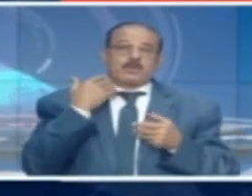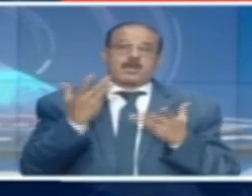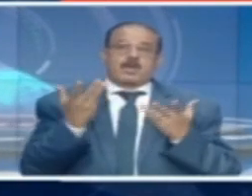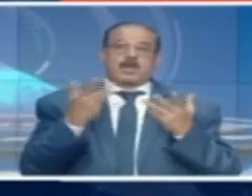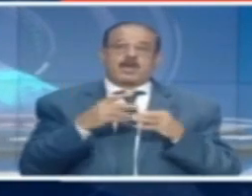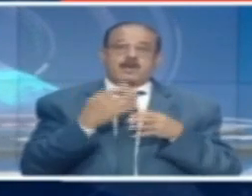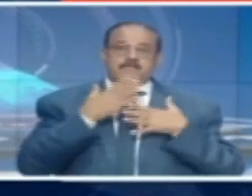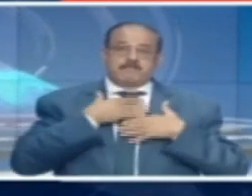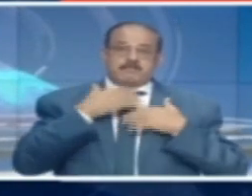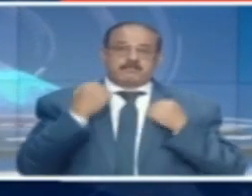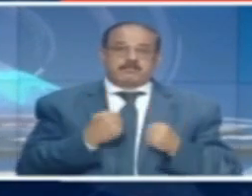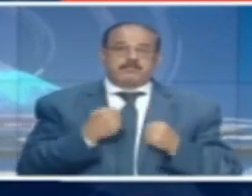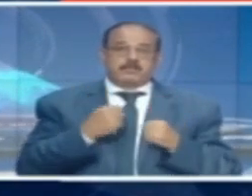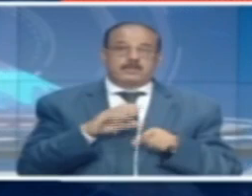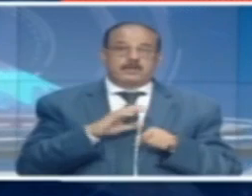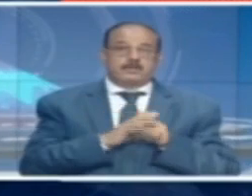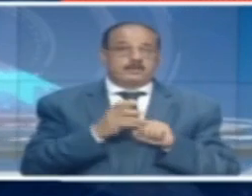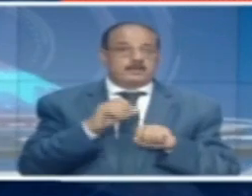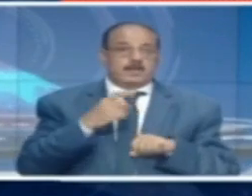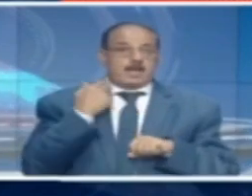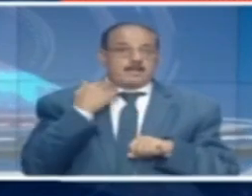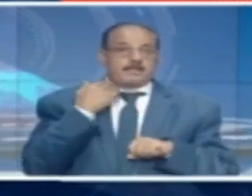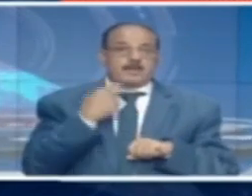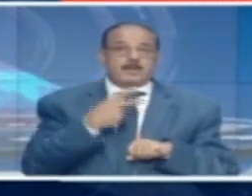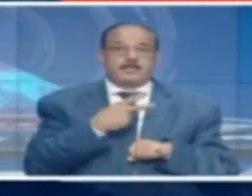ليرتفع إجمالي المتعافين من الفيروس إلى